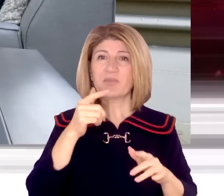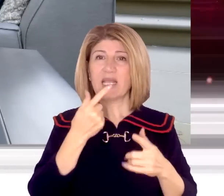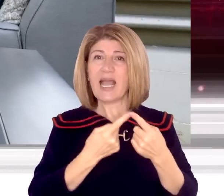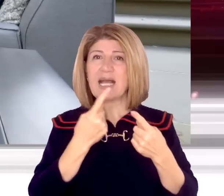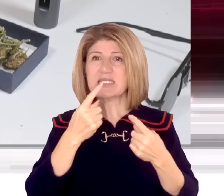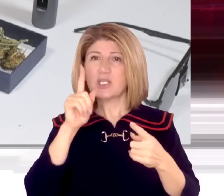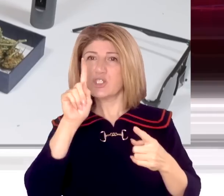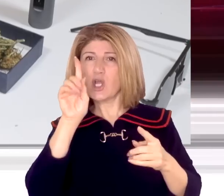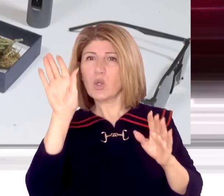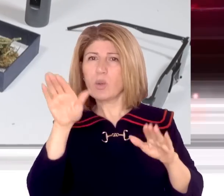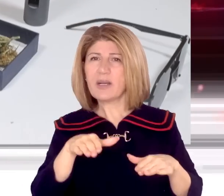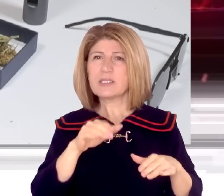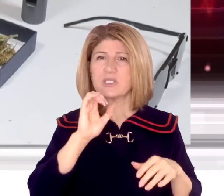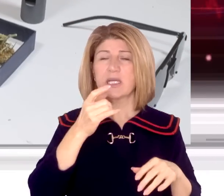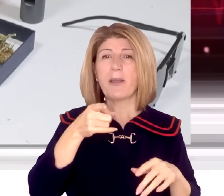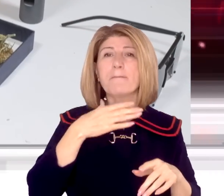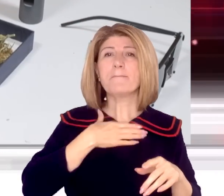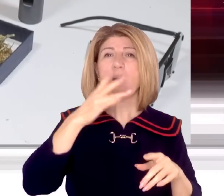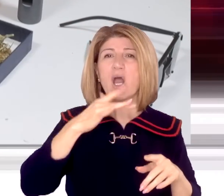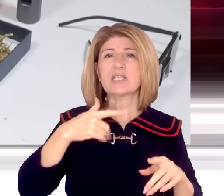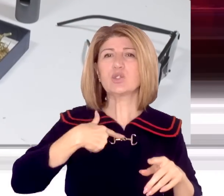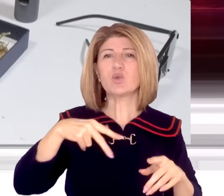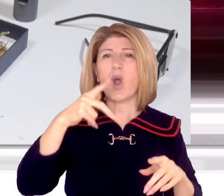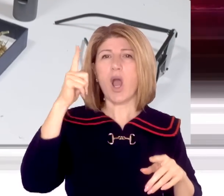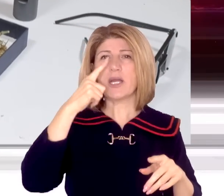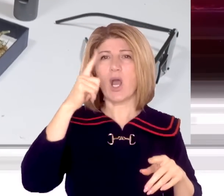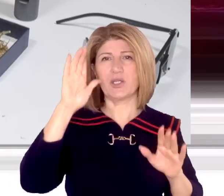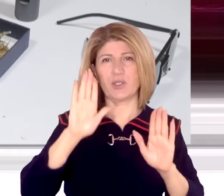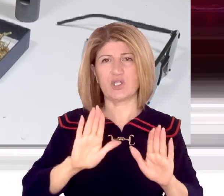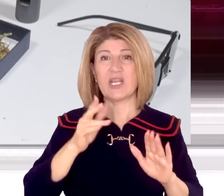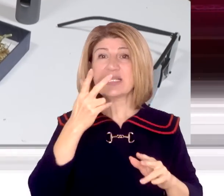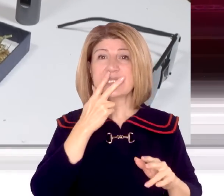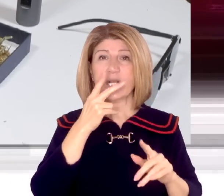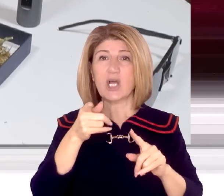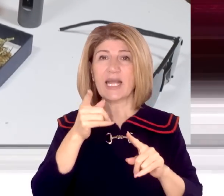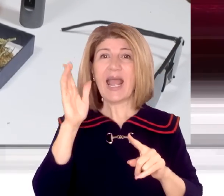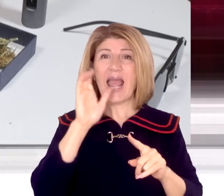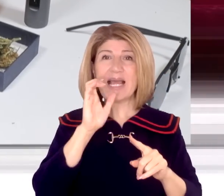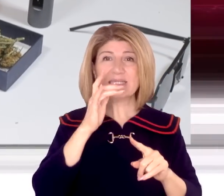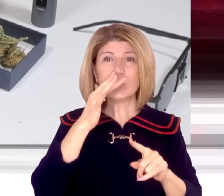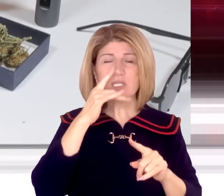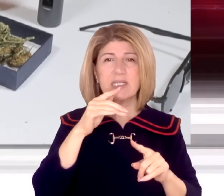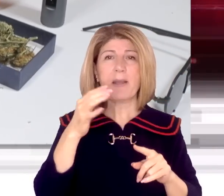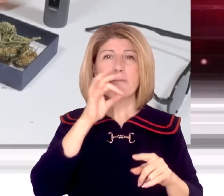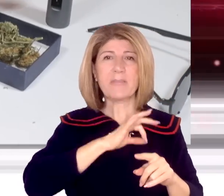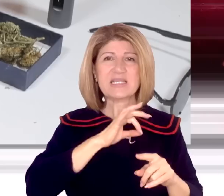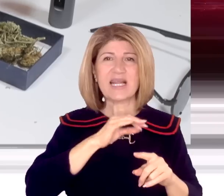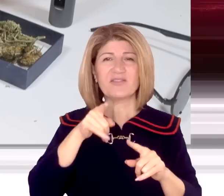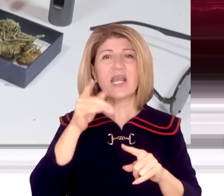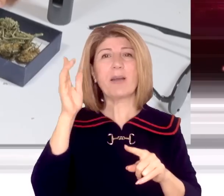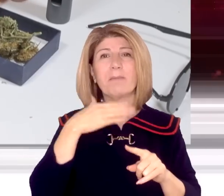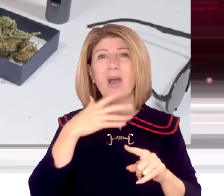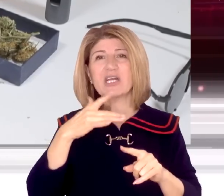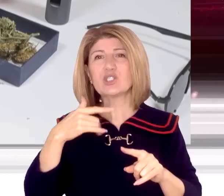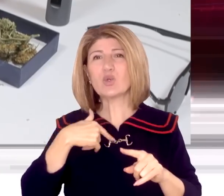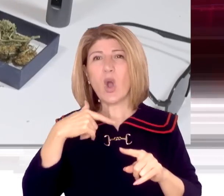مشکل شده بود از کارتریجای اومده بود که توش ماریجوانا داشت. یعنی اومده بودن از سیگار الکترونیکی